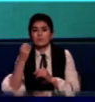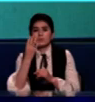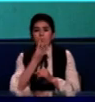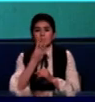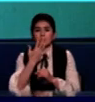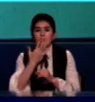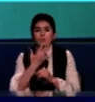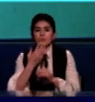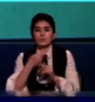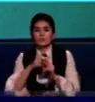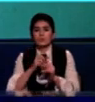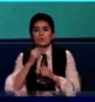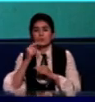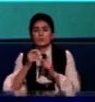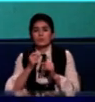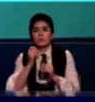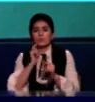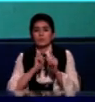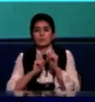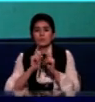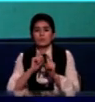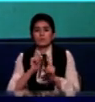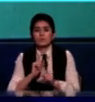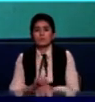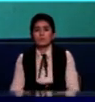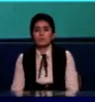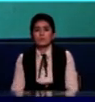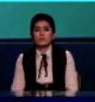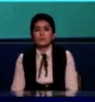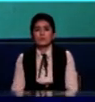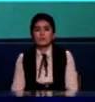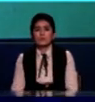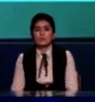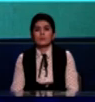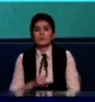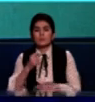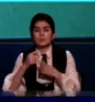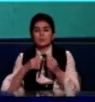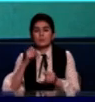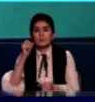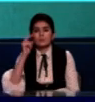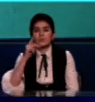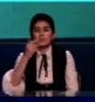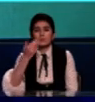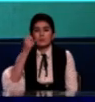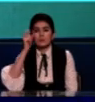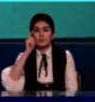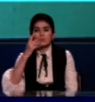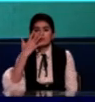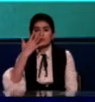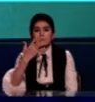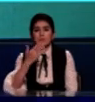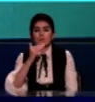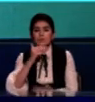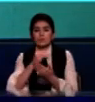и пятый – мы об этом немножко поговорим на следующий уже урок, чтобы вы знали, что их пять